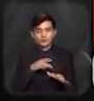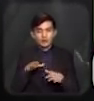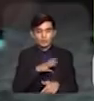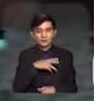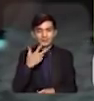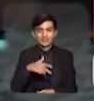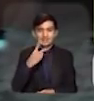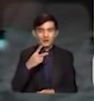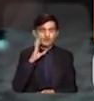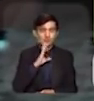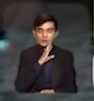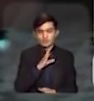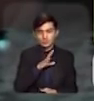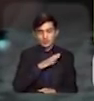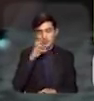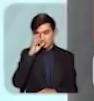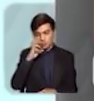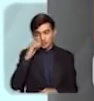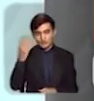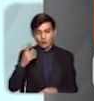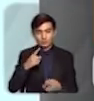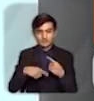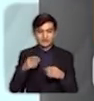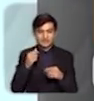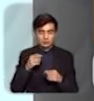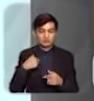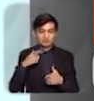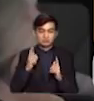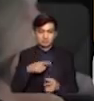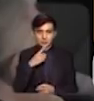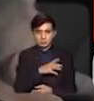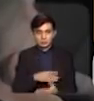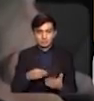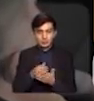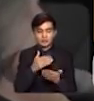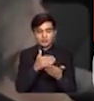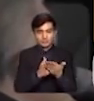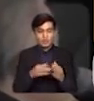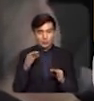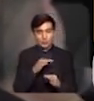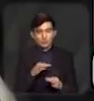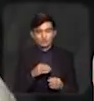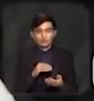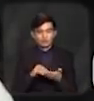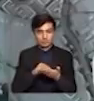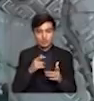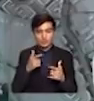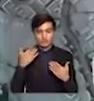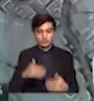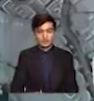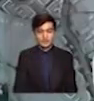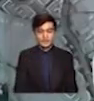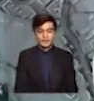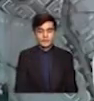32 әйелдің біреуі ғана мемлекет ақшасын өтеуге келісім беріпті. Тіпті төлем кестесінде жасап бердік дейді. Бір